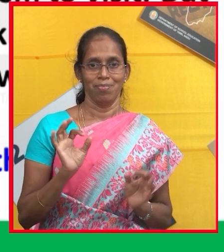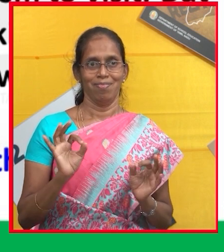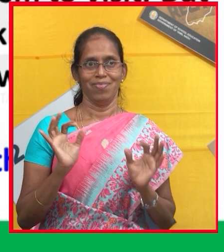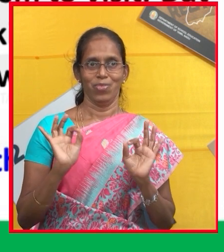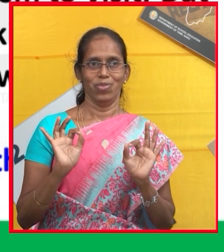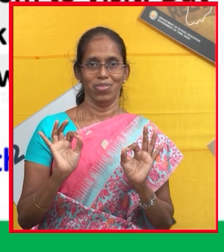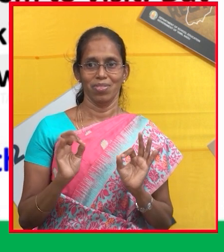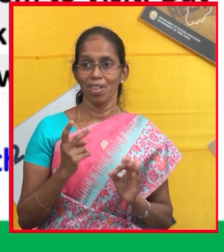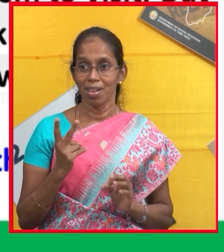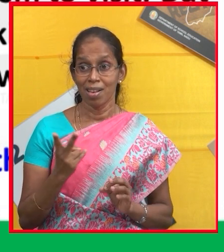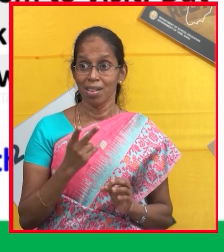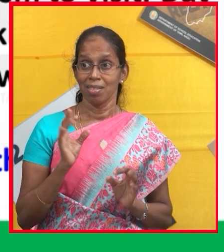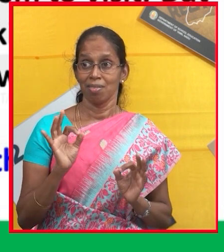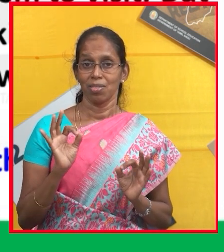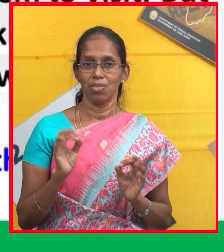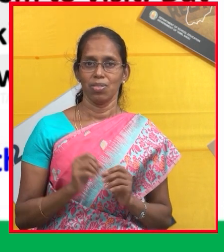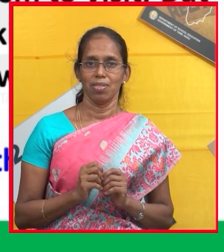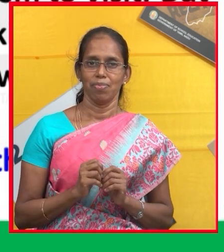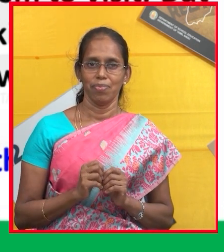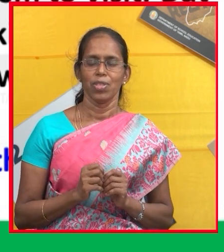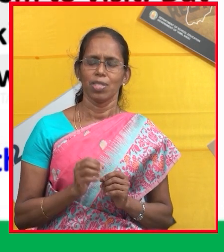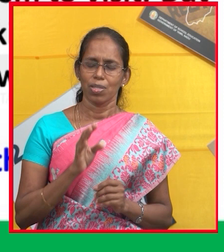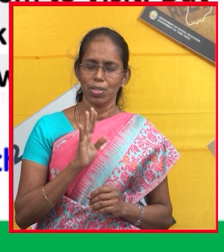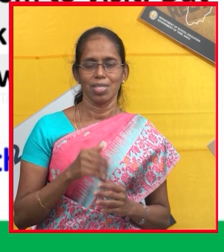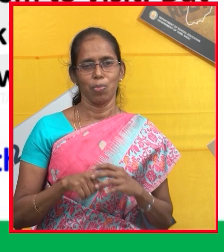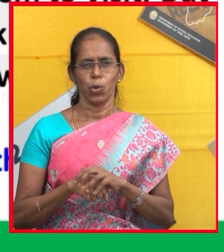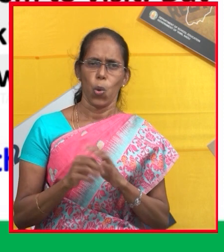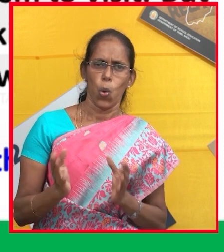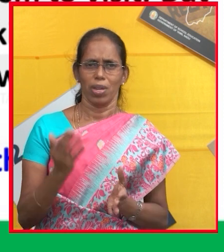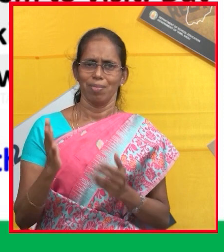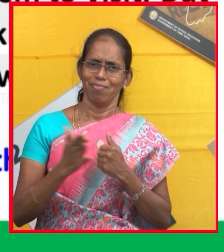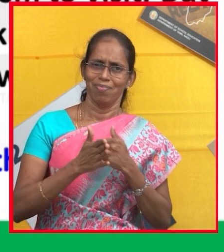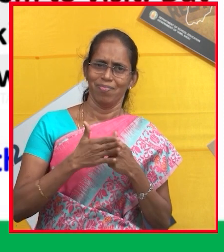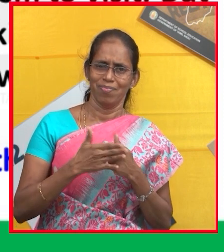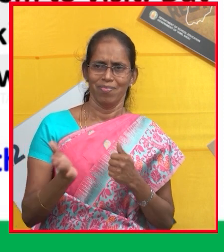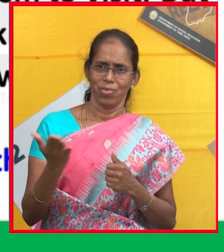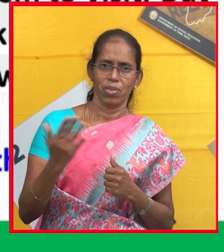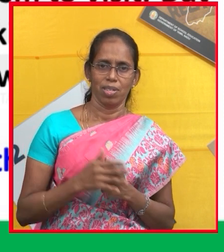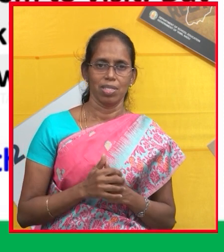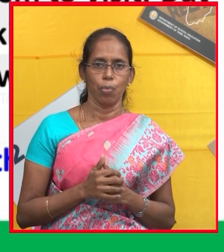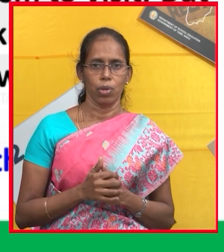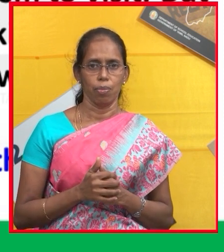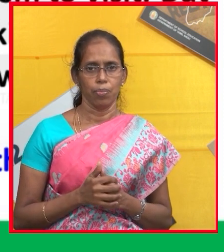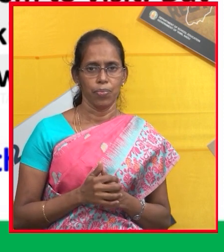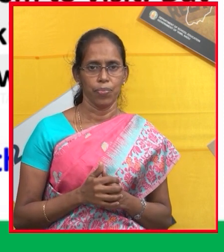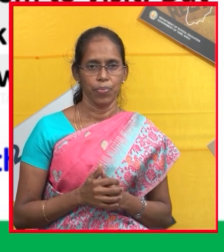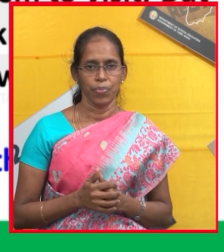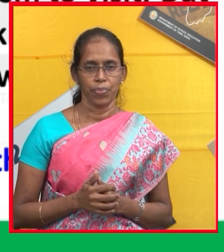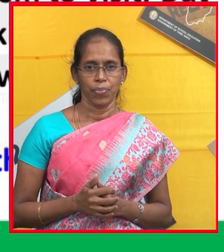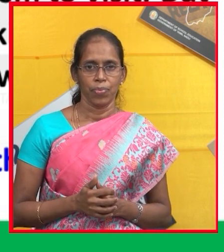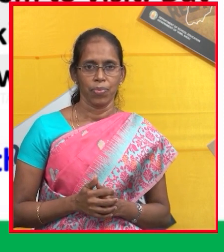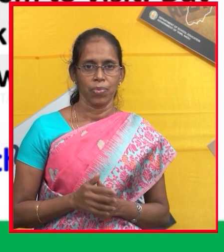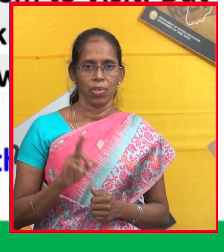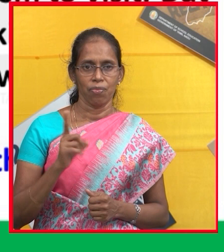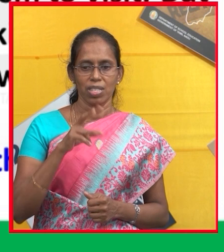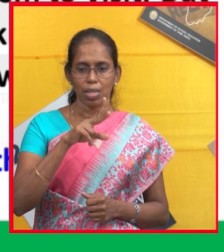well and looking after ourselves, they were quite supportive. They were apprehensive and supportive too.